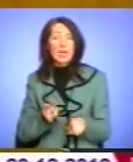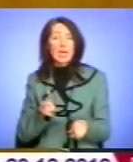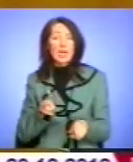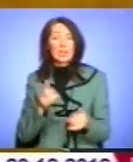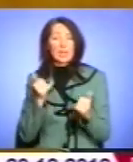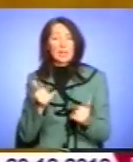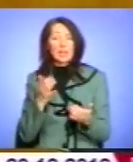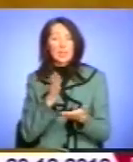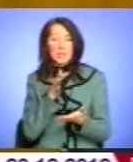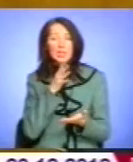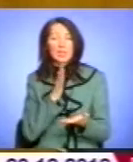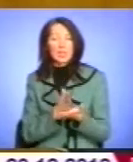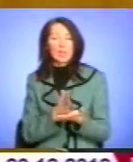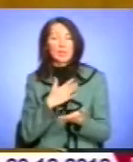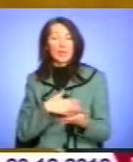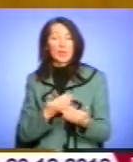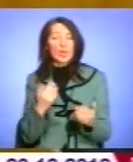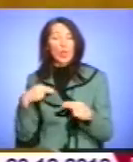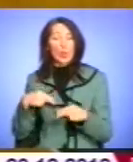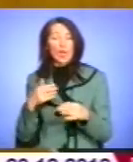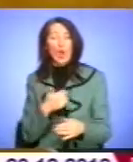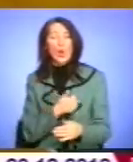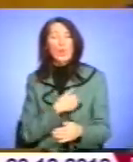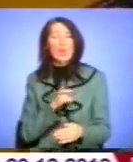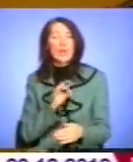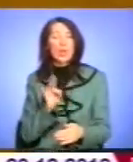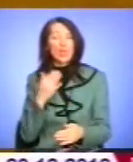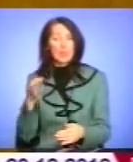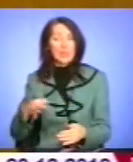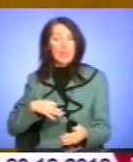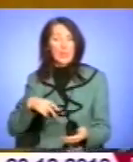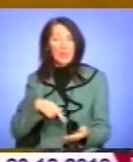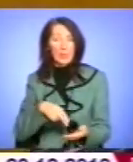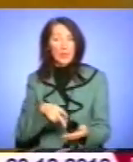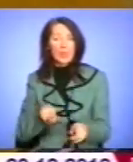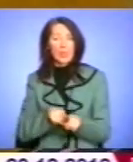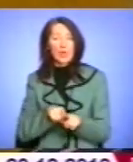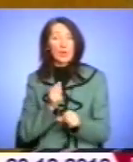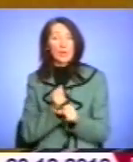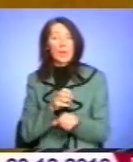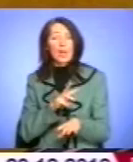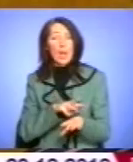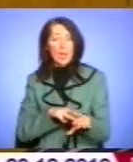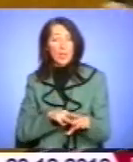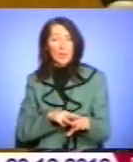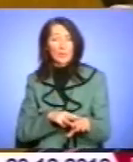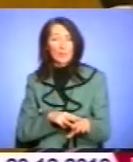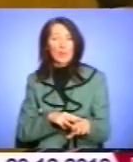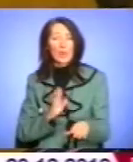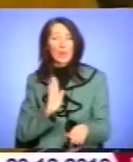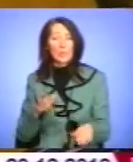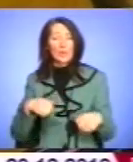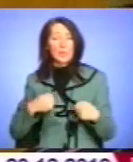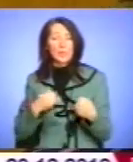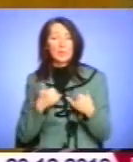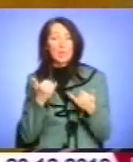даний момент і є. А от хотіли би, щоб син пішов вашими стопами? І також став міліціонером? Будемо старатися для